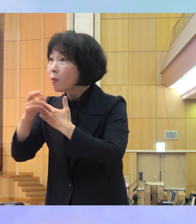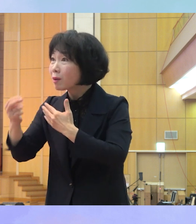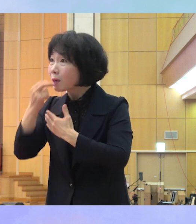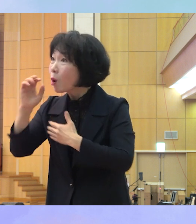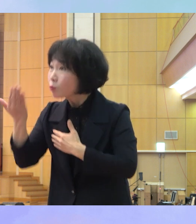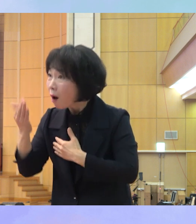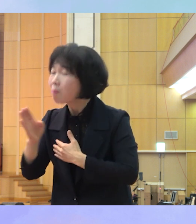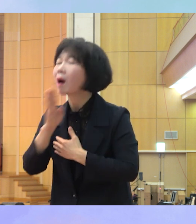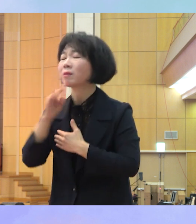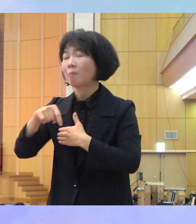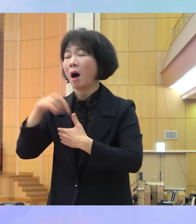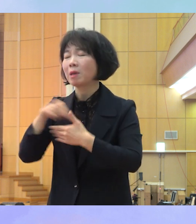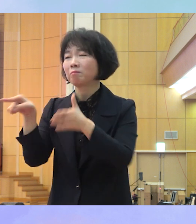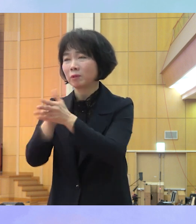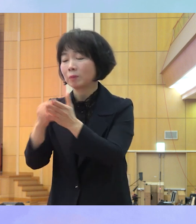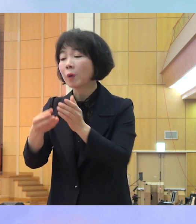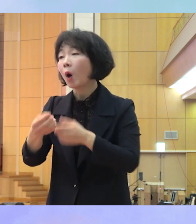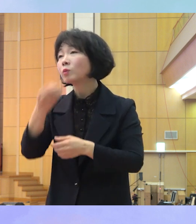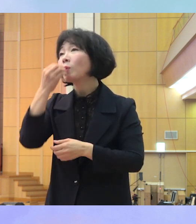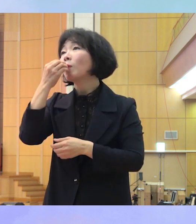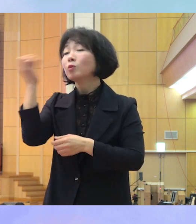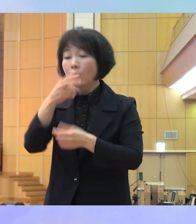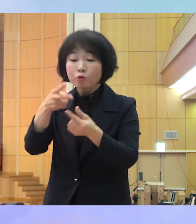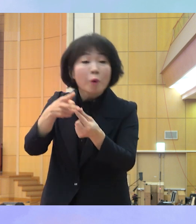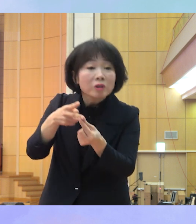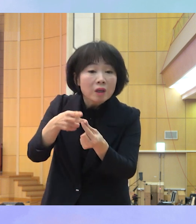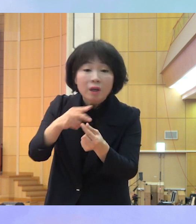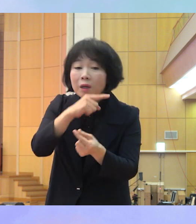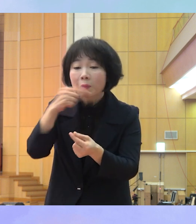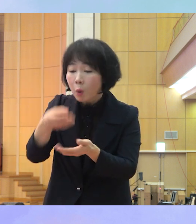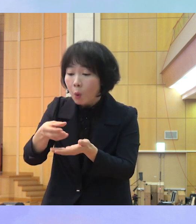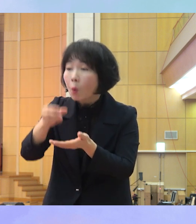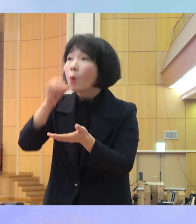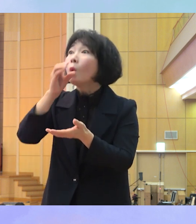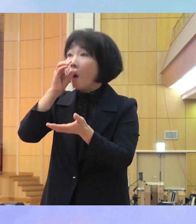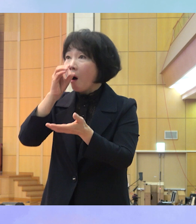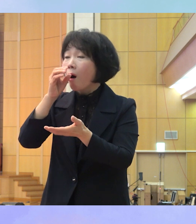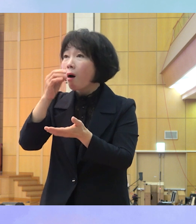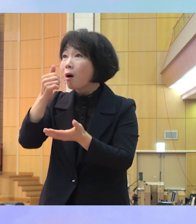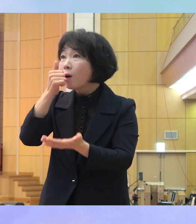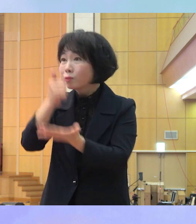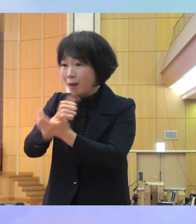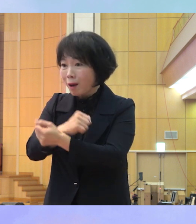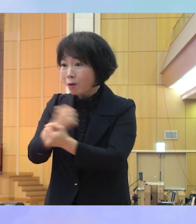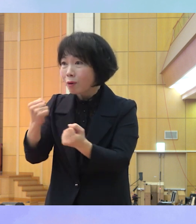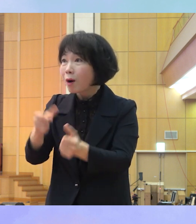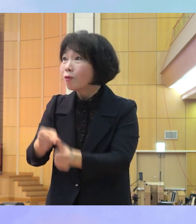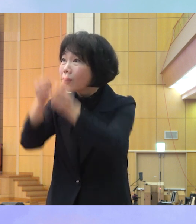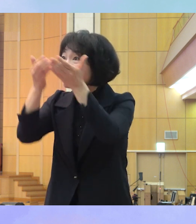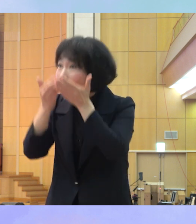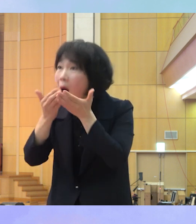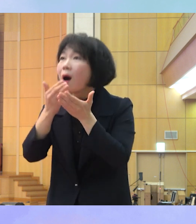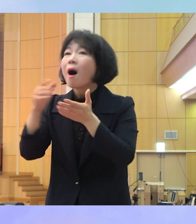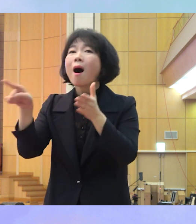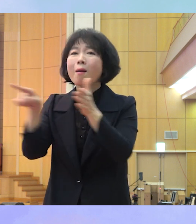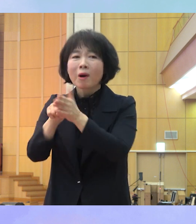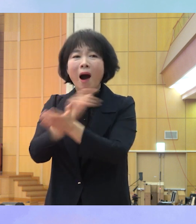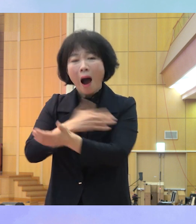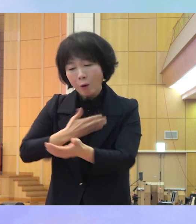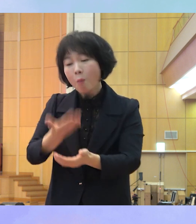축복이 되는데, 이것을 잘 모르고 마시게 되면 도리어 죄를 짓게 된다 이